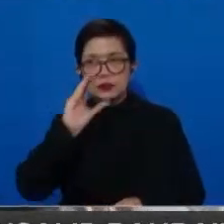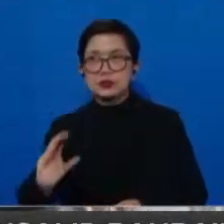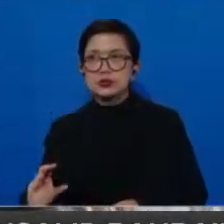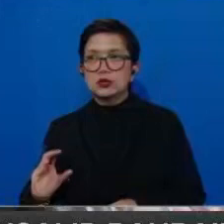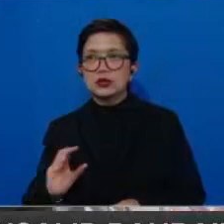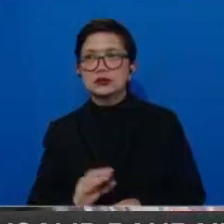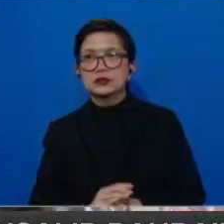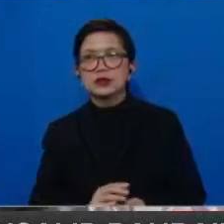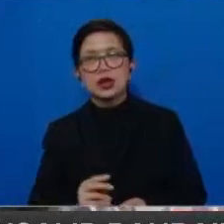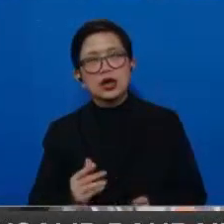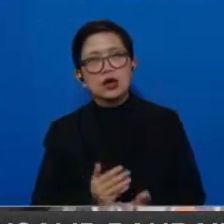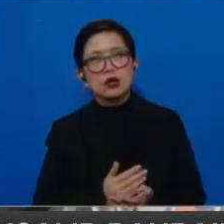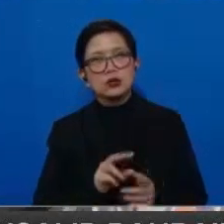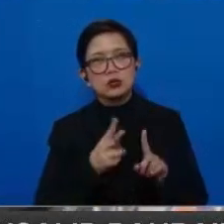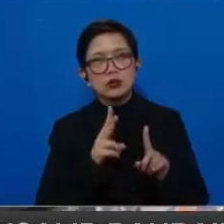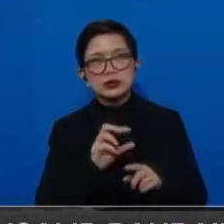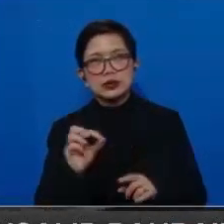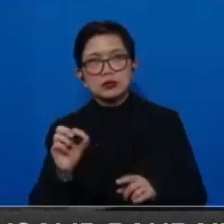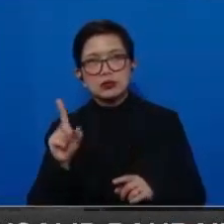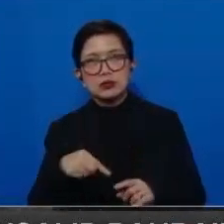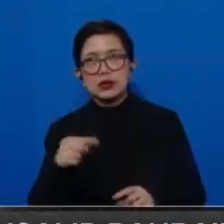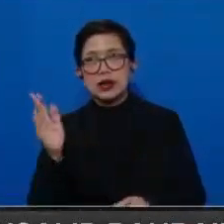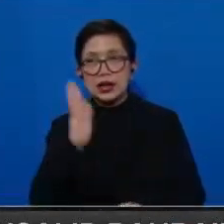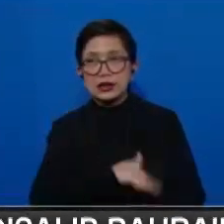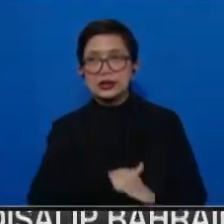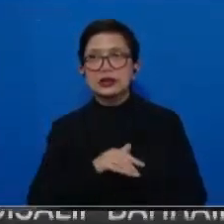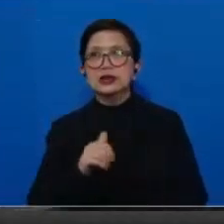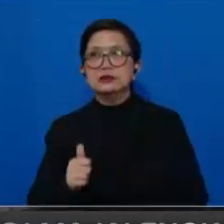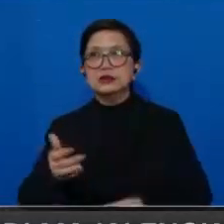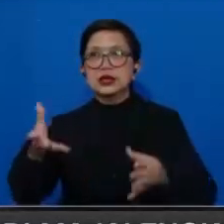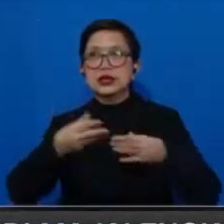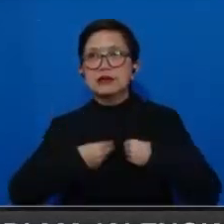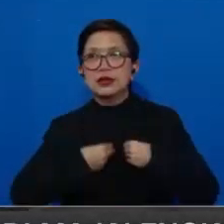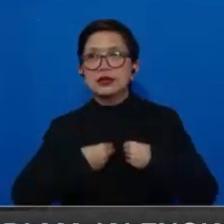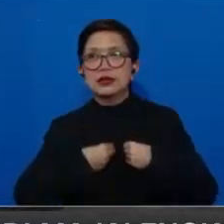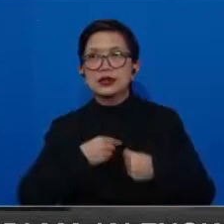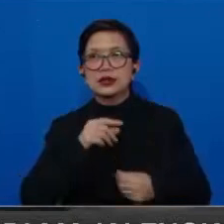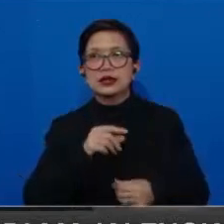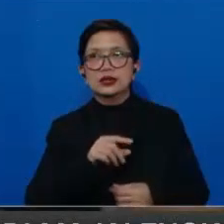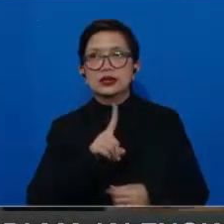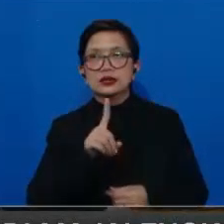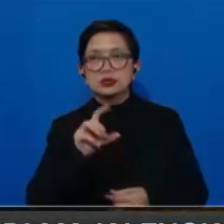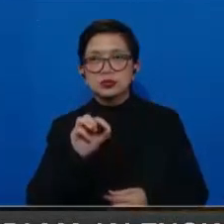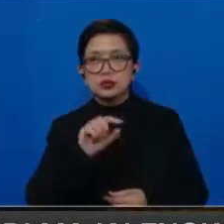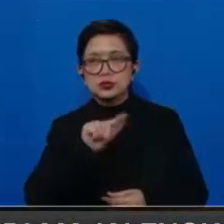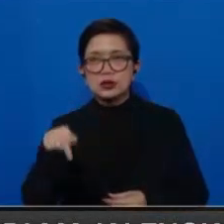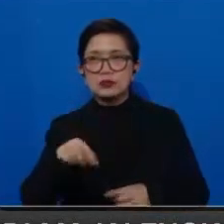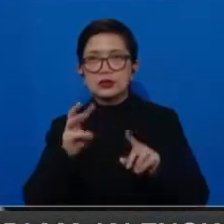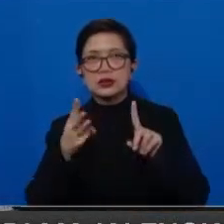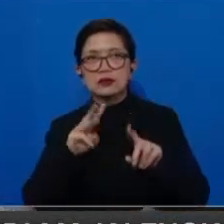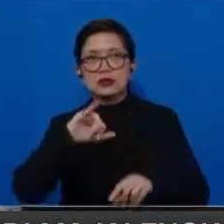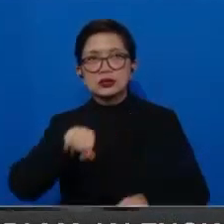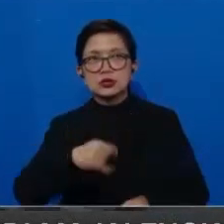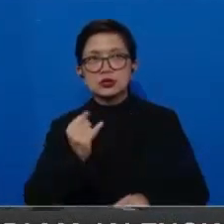hanya beromset Rp12.000 sehari, kini bisa mendapatkan omset 10 hingga 13 juta saat